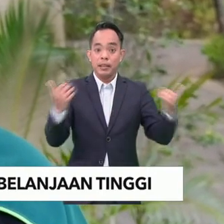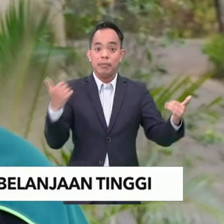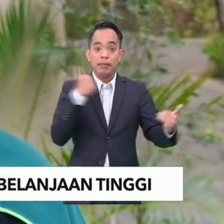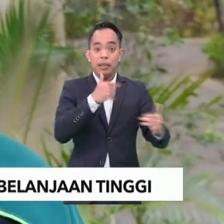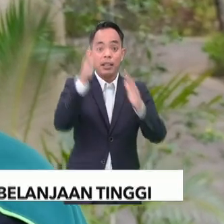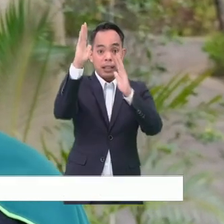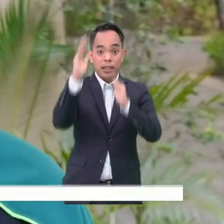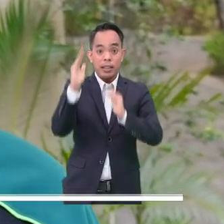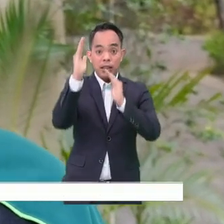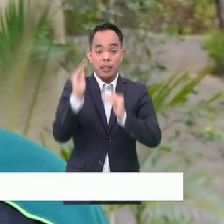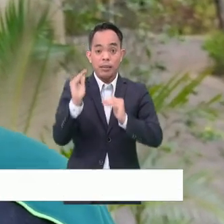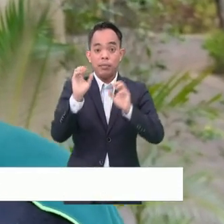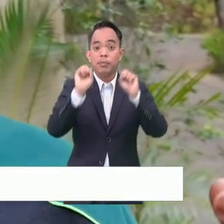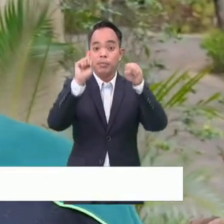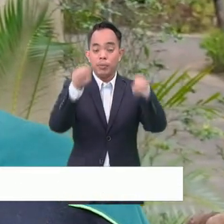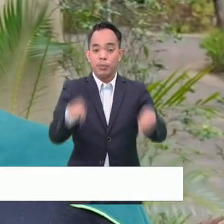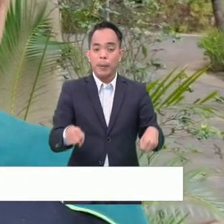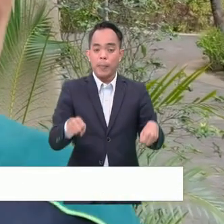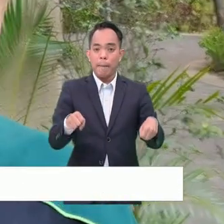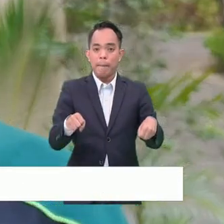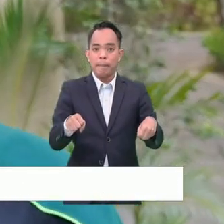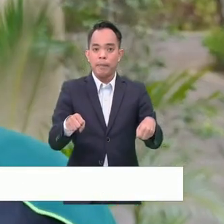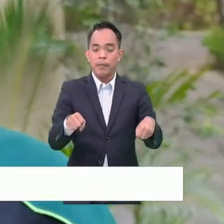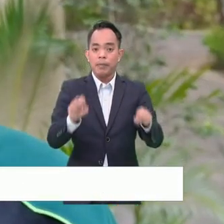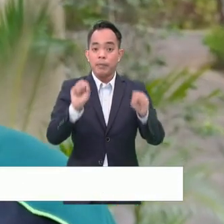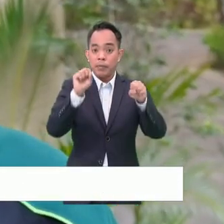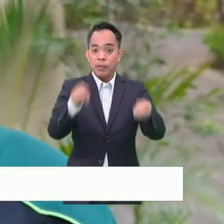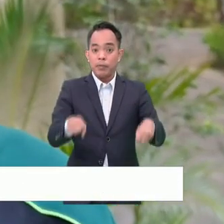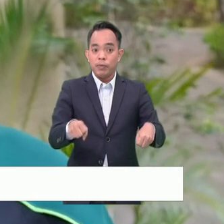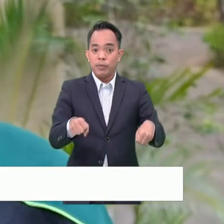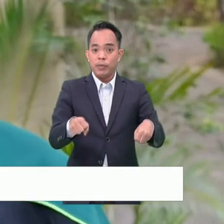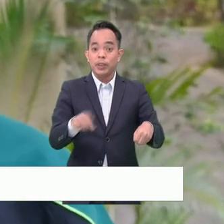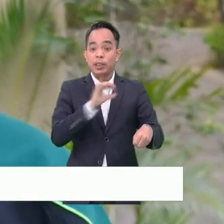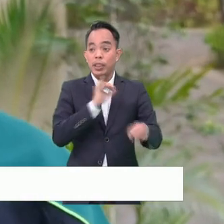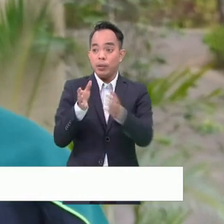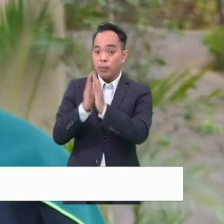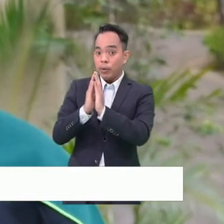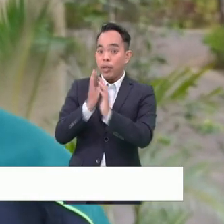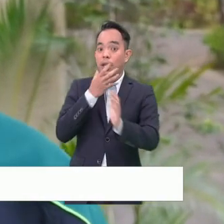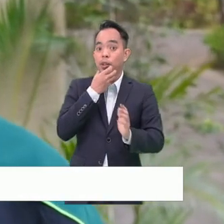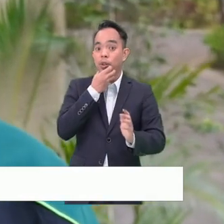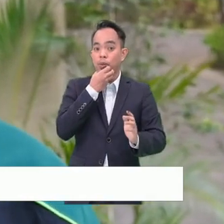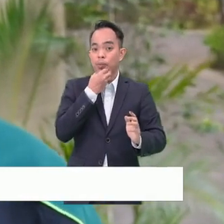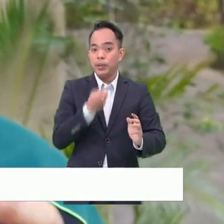dapat menarik perhatian Saya minta deskripsi